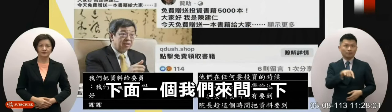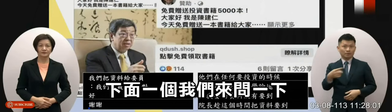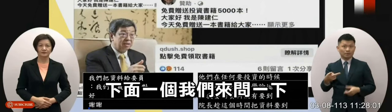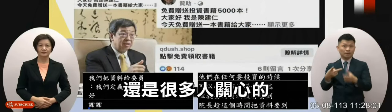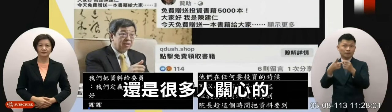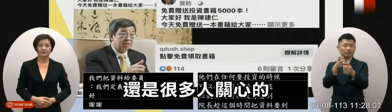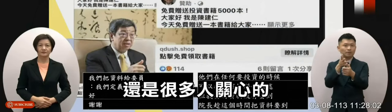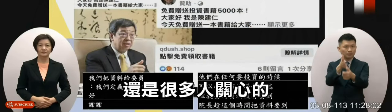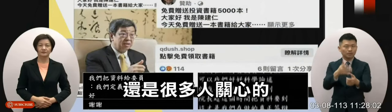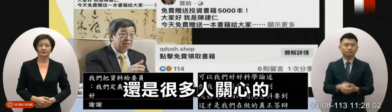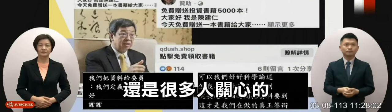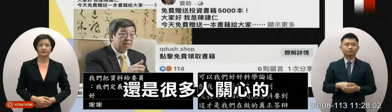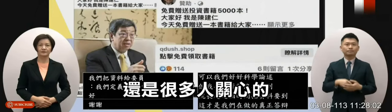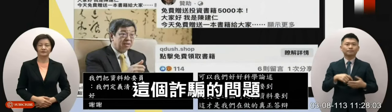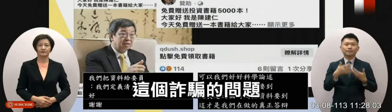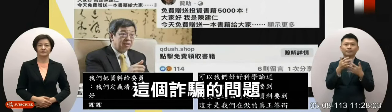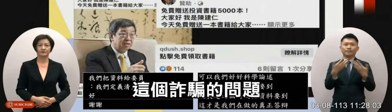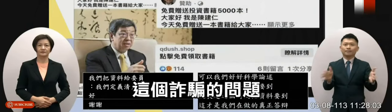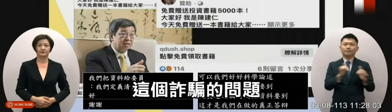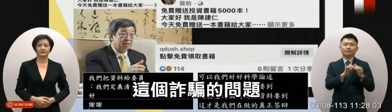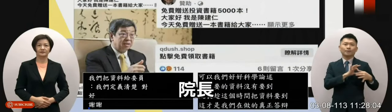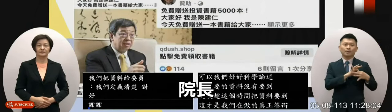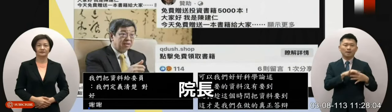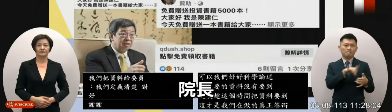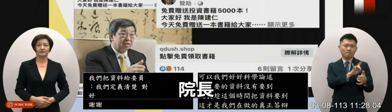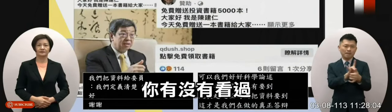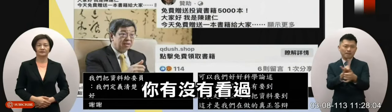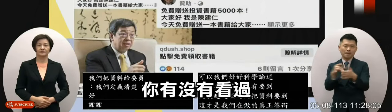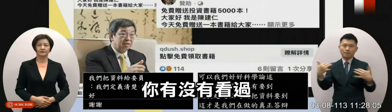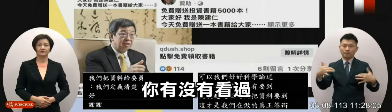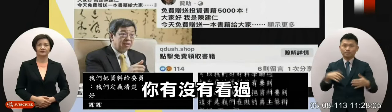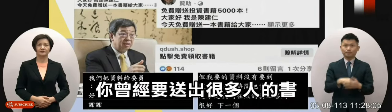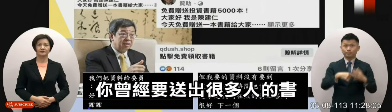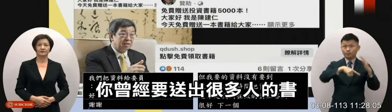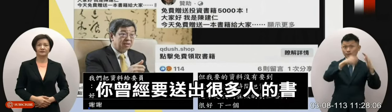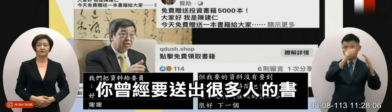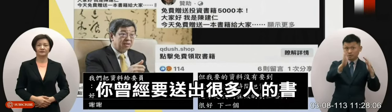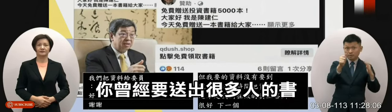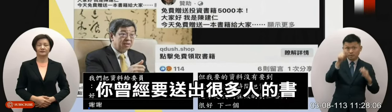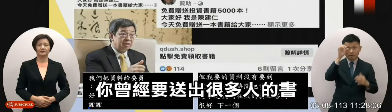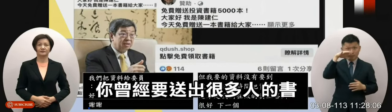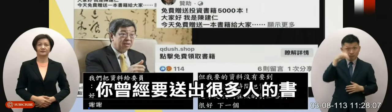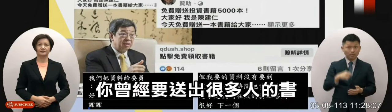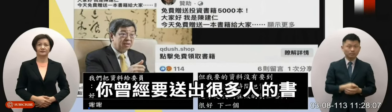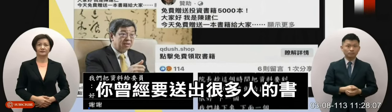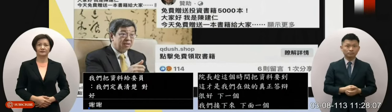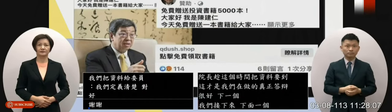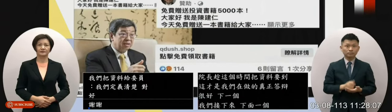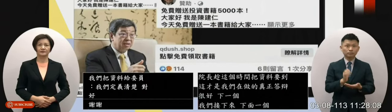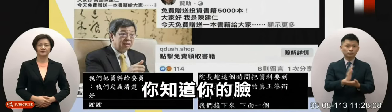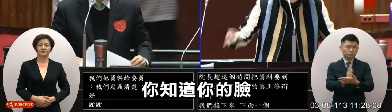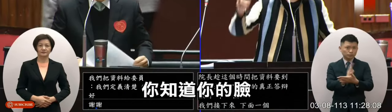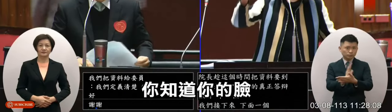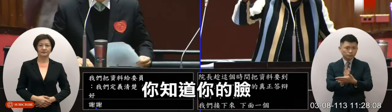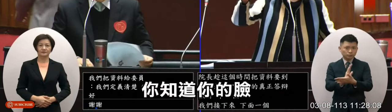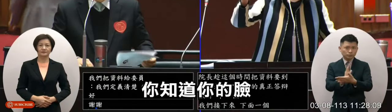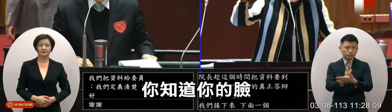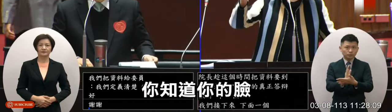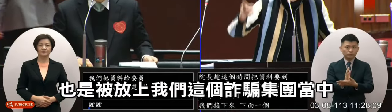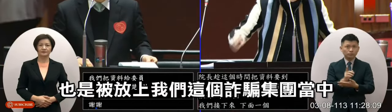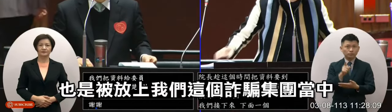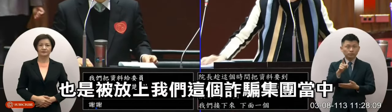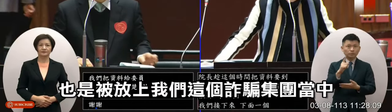下，还是很多人关心的这个诈骗的问题。院长，你有没有看过？你曾经要送出很多人的书你知道